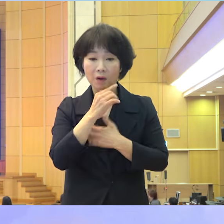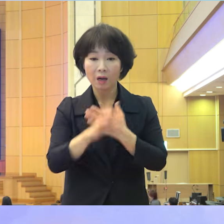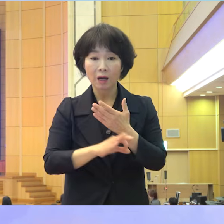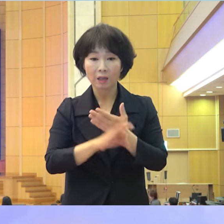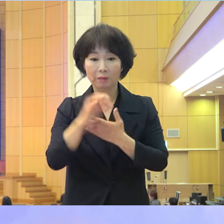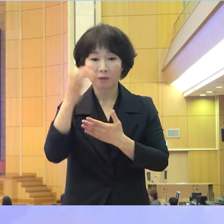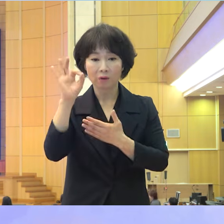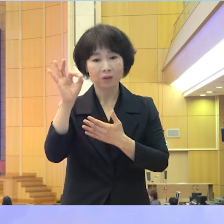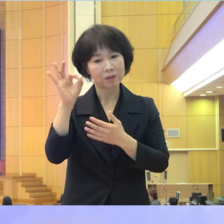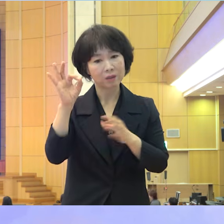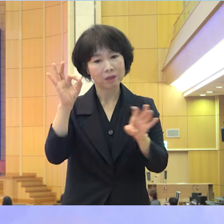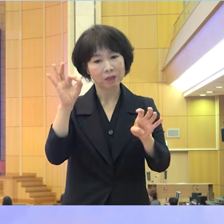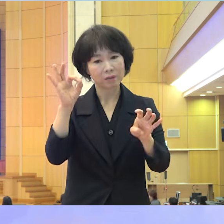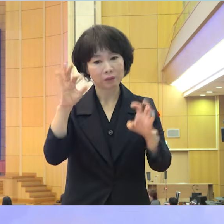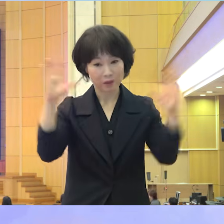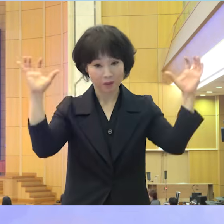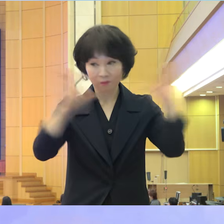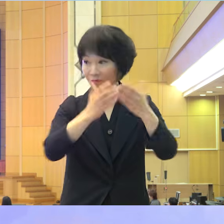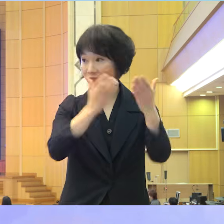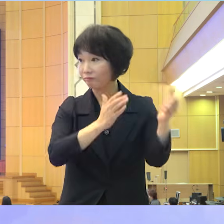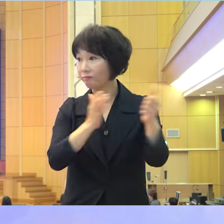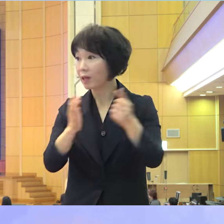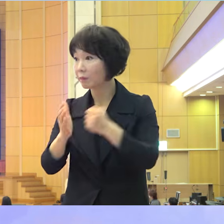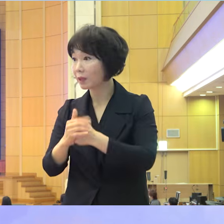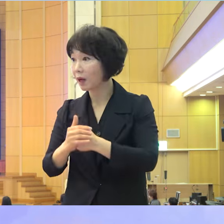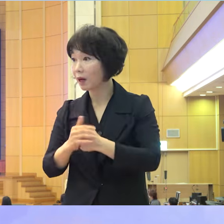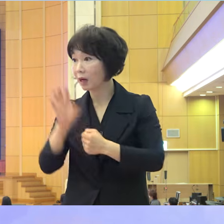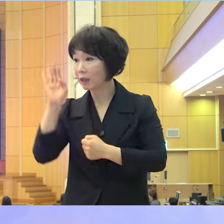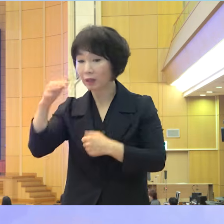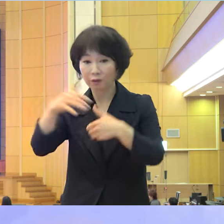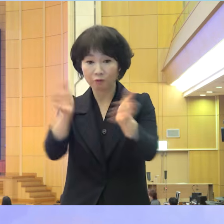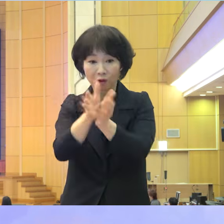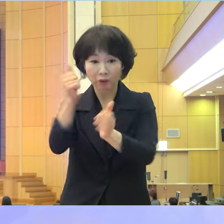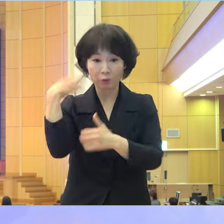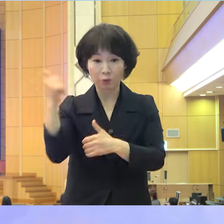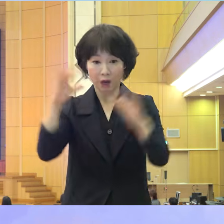월요일날 중급 성경 교육은